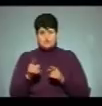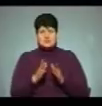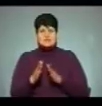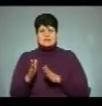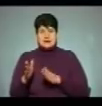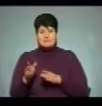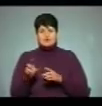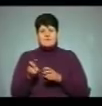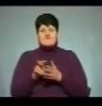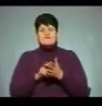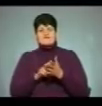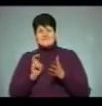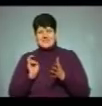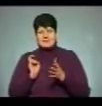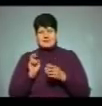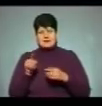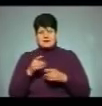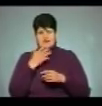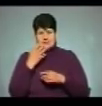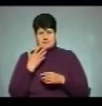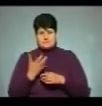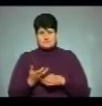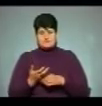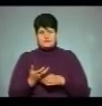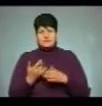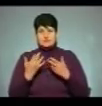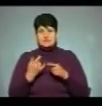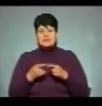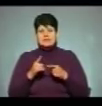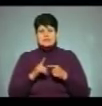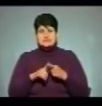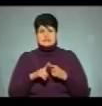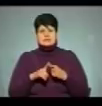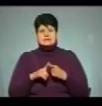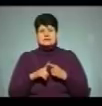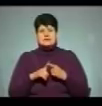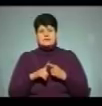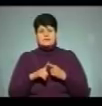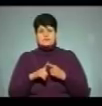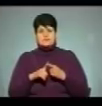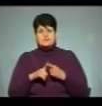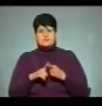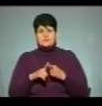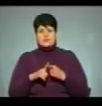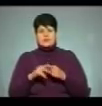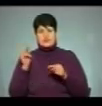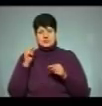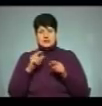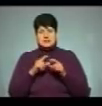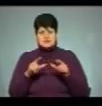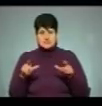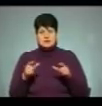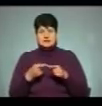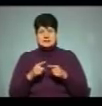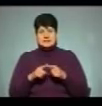систему, щоб від'єднати її від теплопостачання, оскільки це задіяно і ще і цей навчальний заклад, як перша школа, це